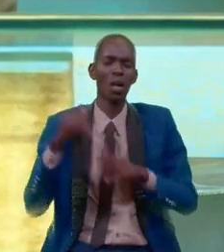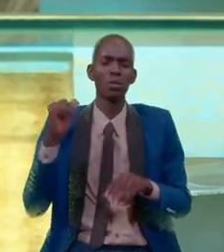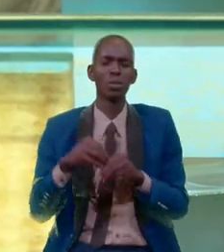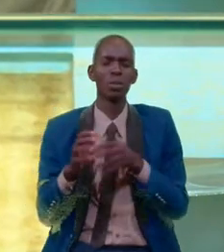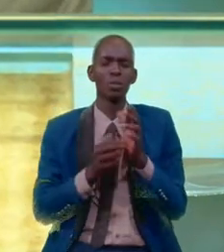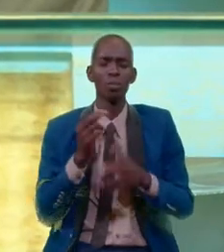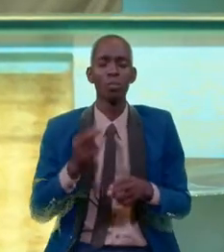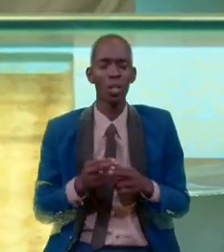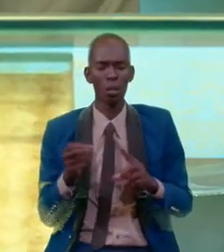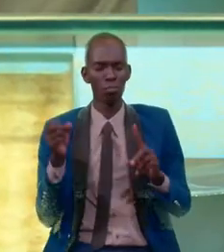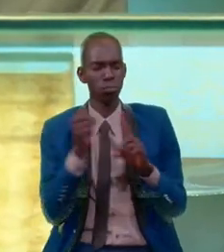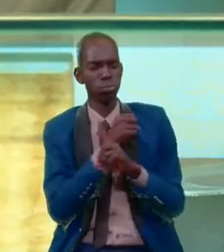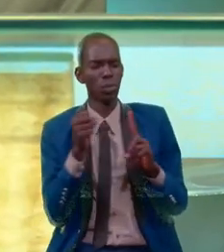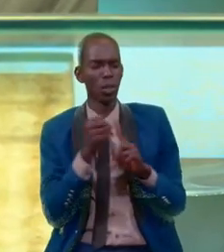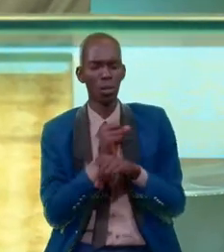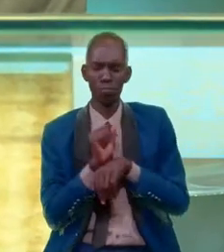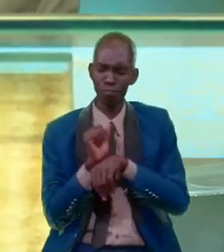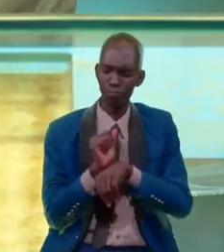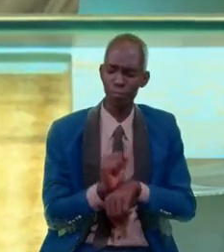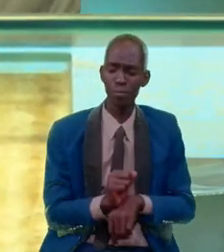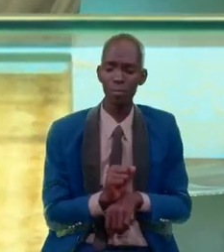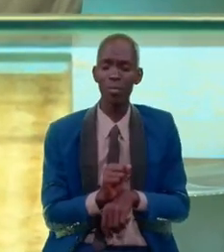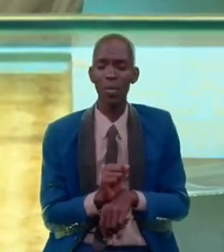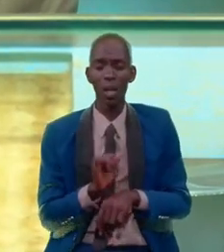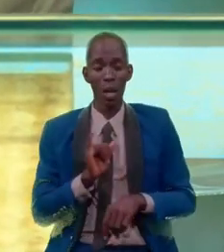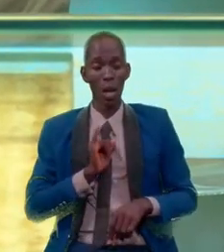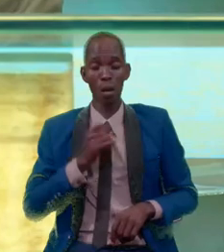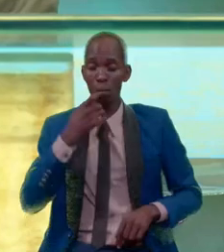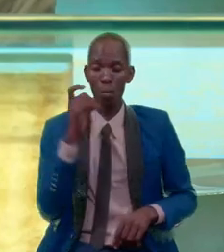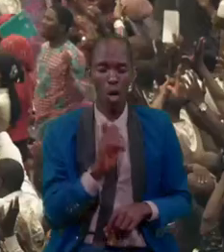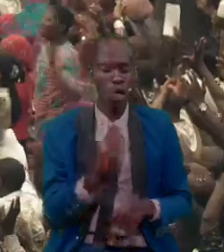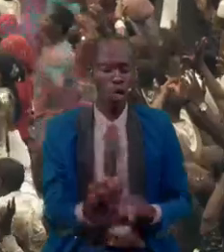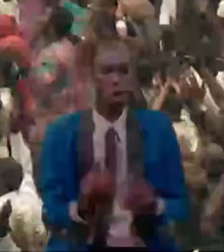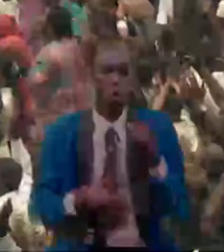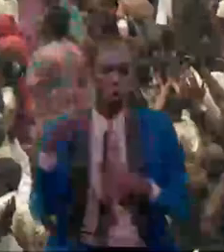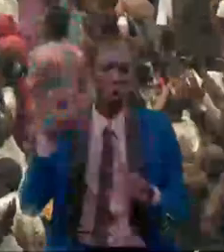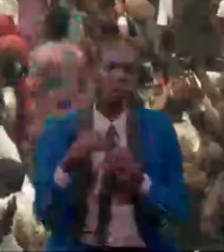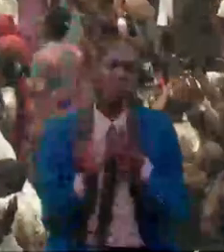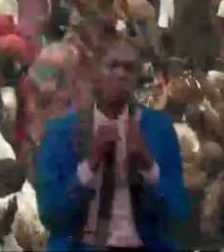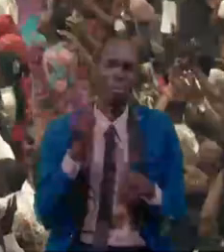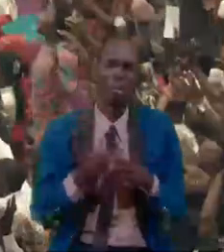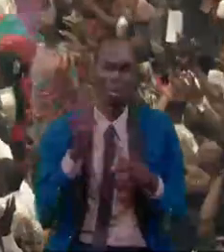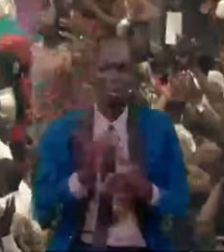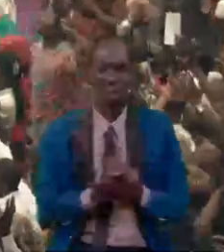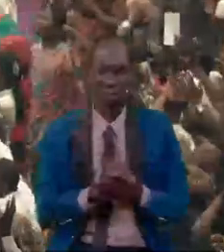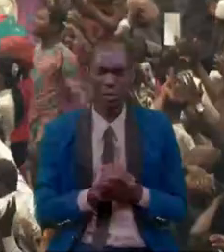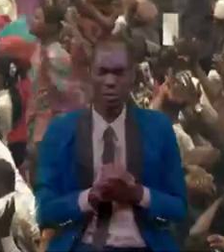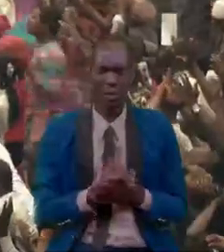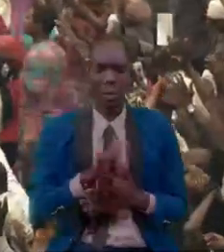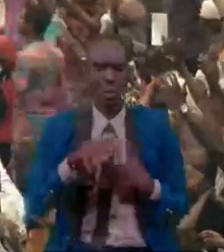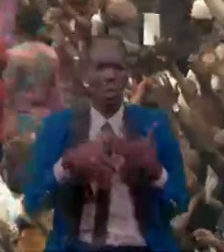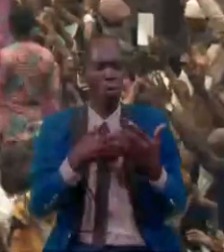Jésus. L'attaque, l'oppression, je commande, sortez de là au nom de Jésus.